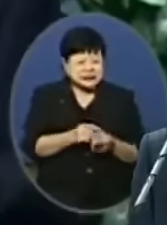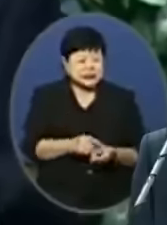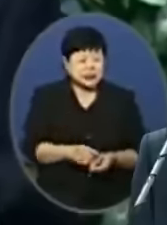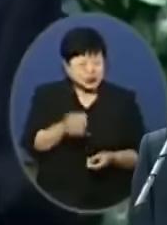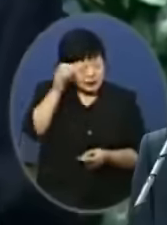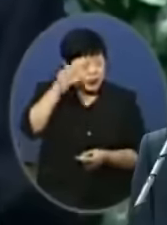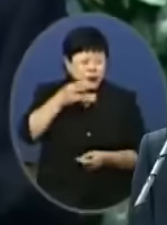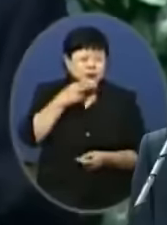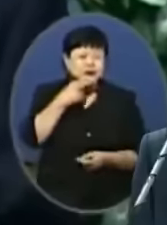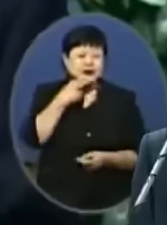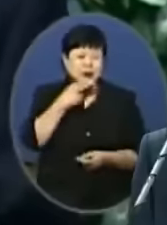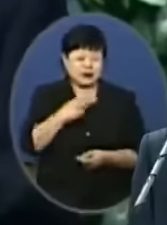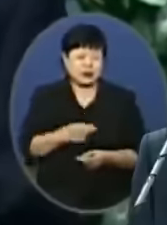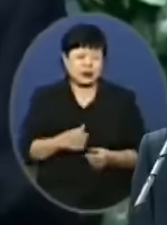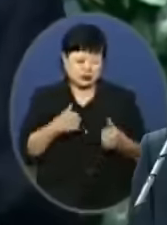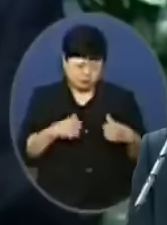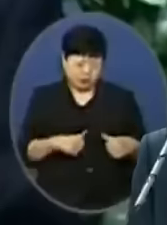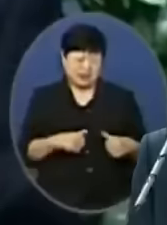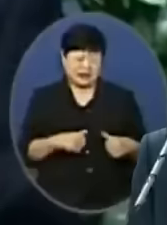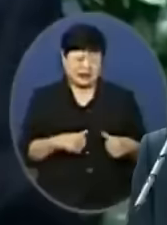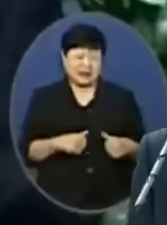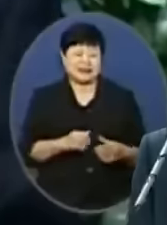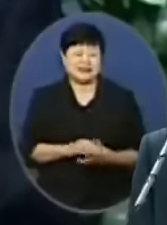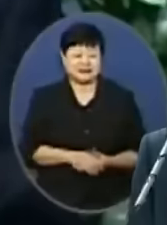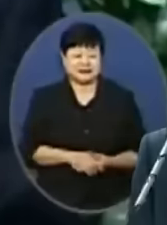확실히 알게 되고 기대를 져버립니다.